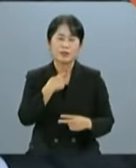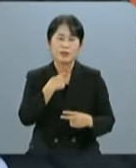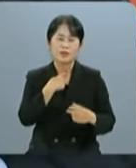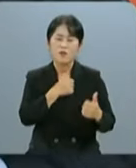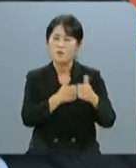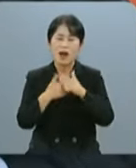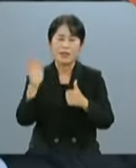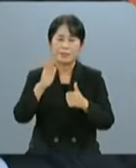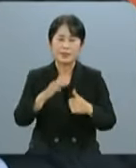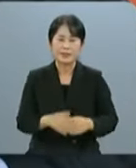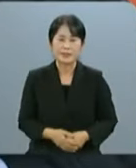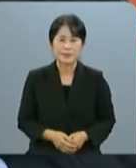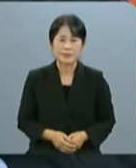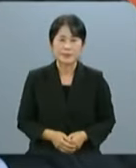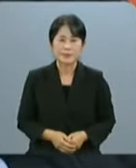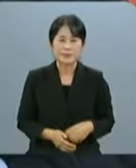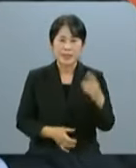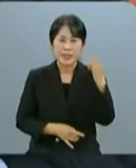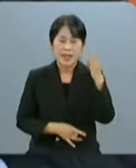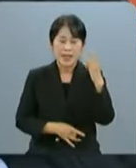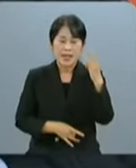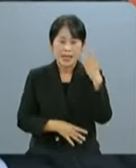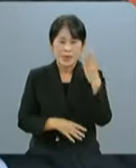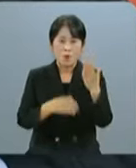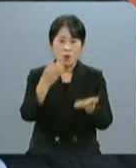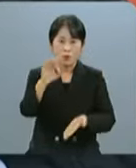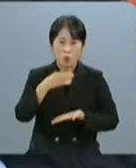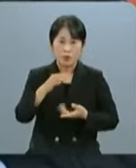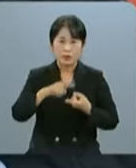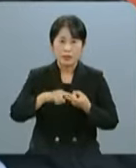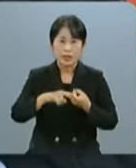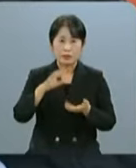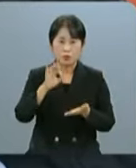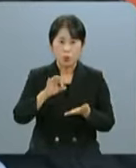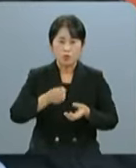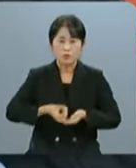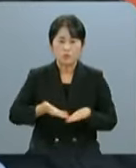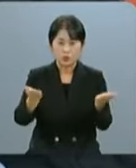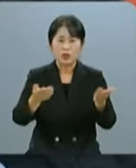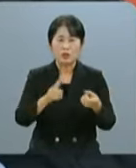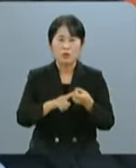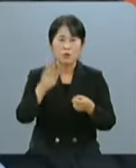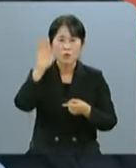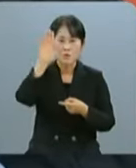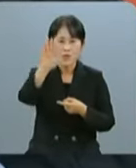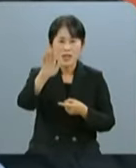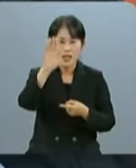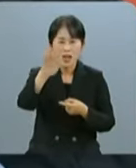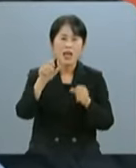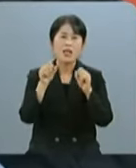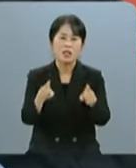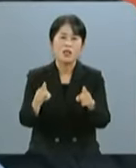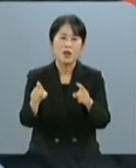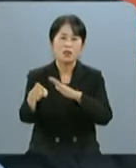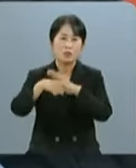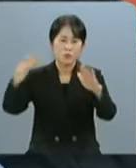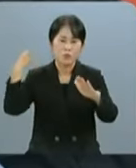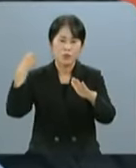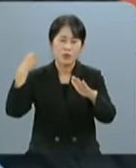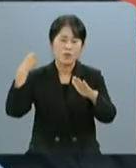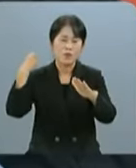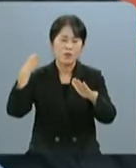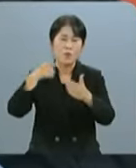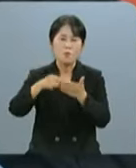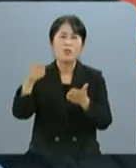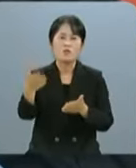않습니다. 저는 기본소득은 돈을 뿌리는 것이고 미래 세대의 기회를 훔치고 파괴하는